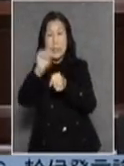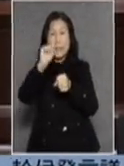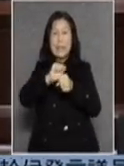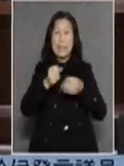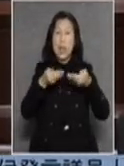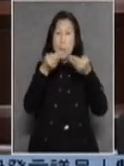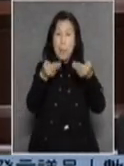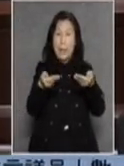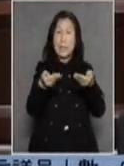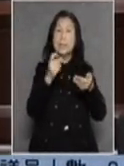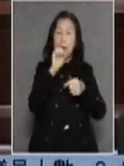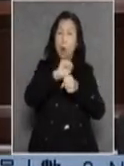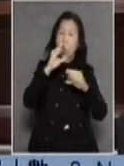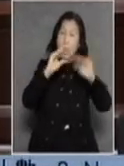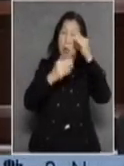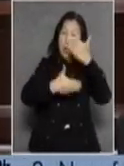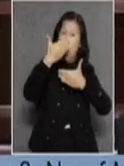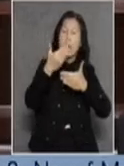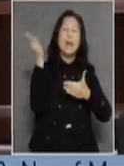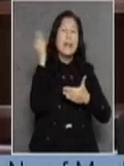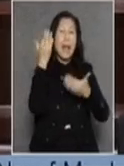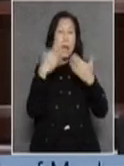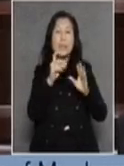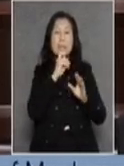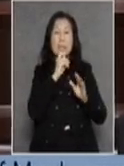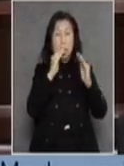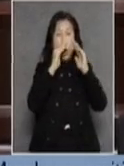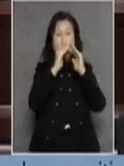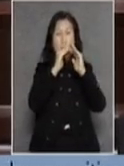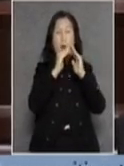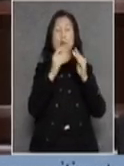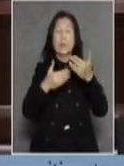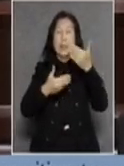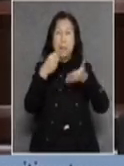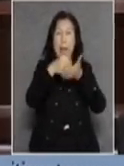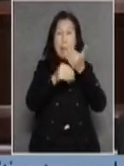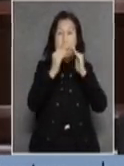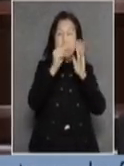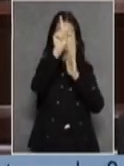市場訊息，樓價呢亦都有望呢可以回穩嘅。